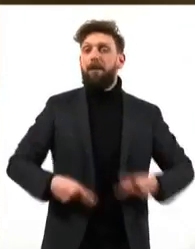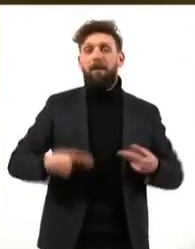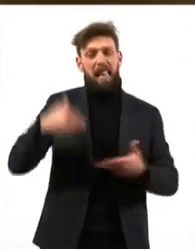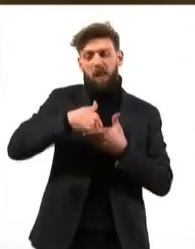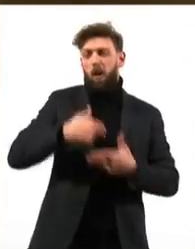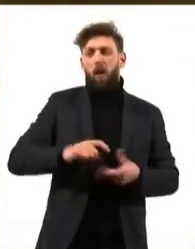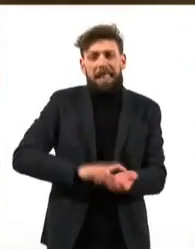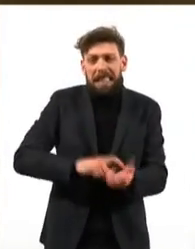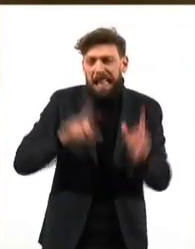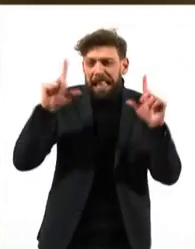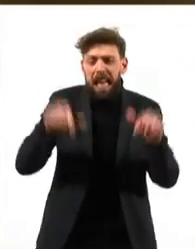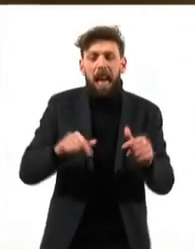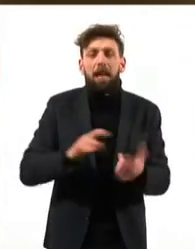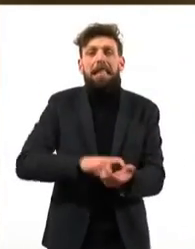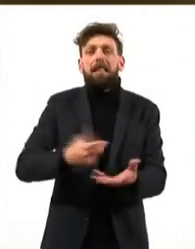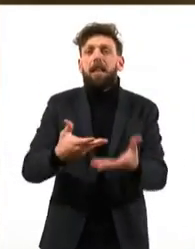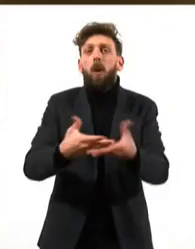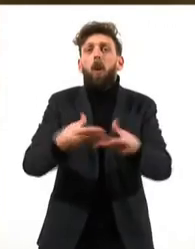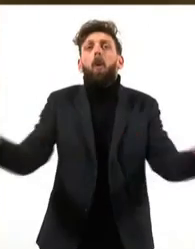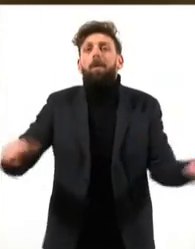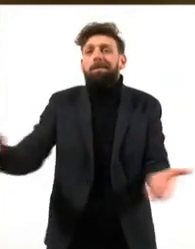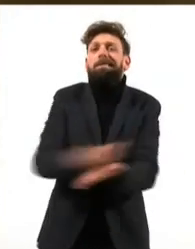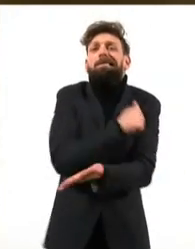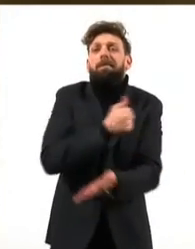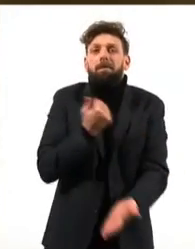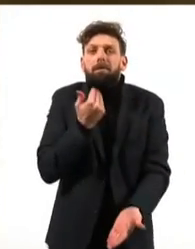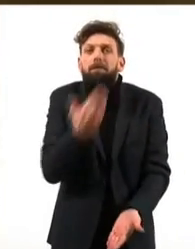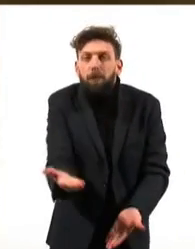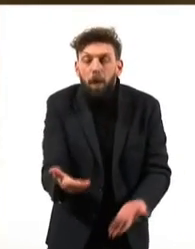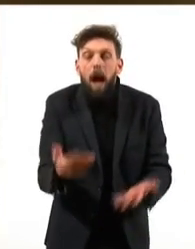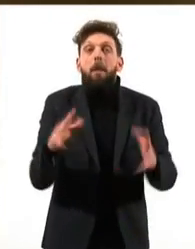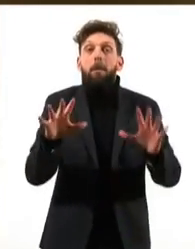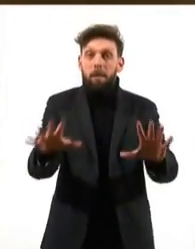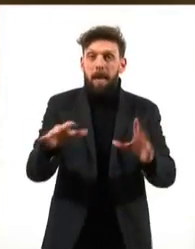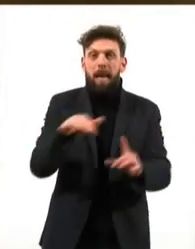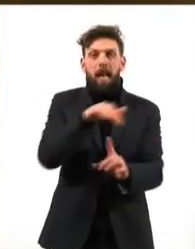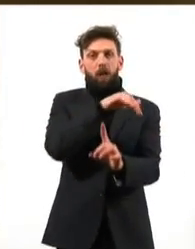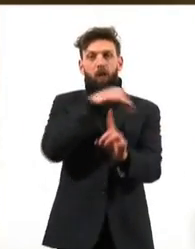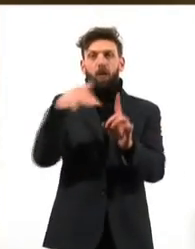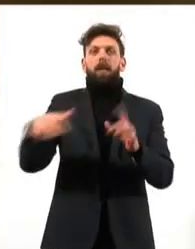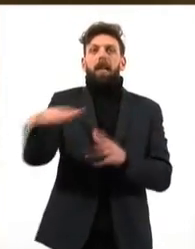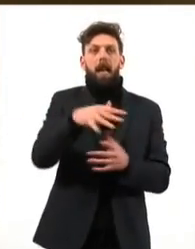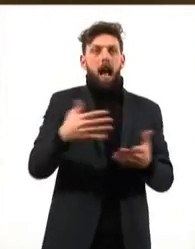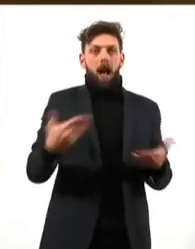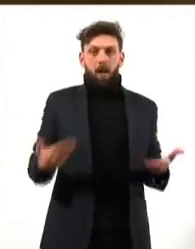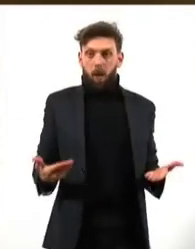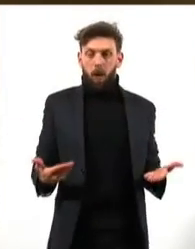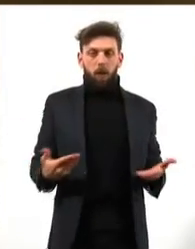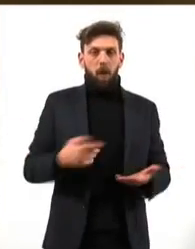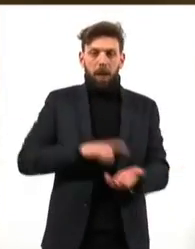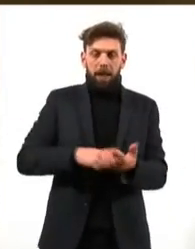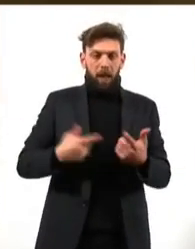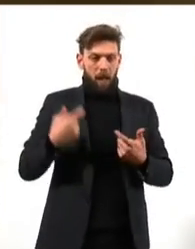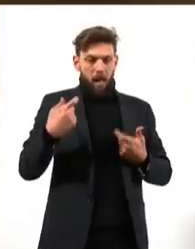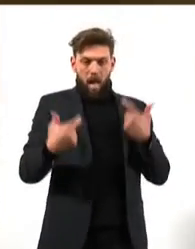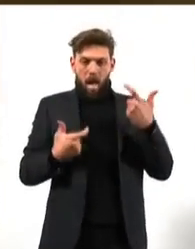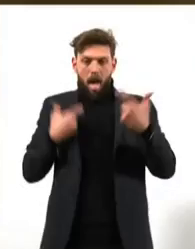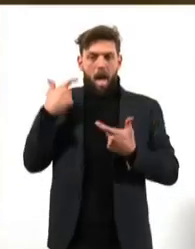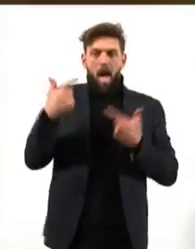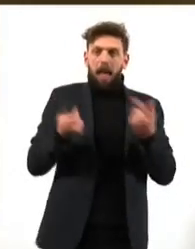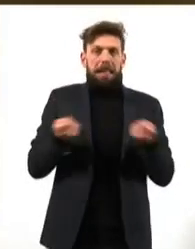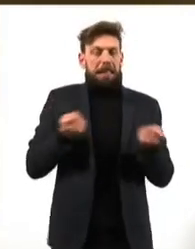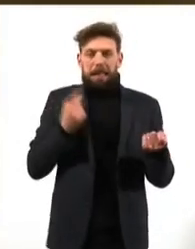pas supprimer tout stress, mais peut-être qu'on est maintenant dans un état de société où on gère beaucoup moins son stress. Donc il va falloir travailler là-dessus. En tout